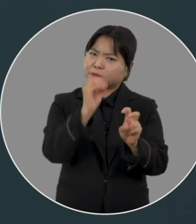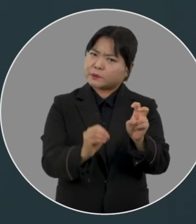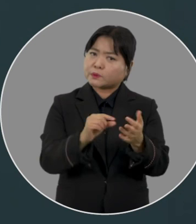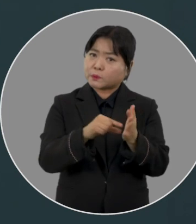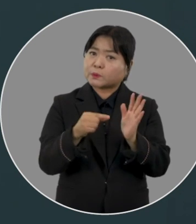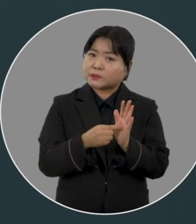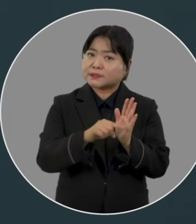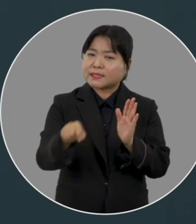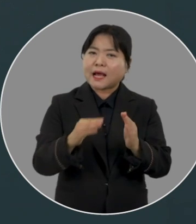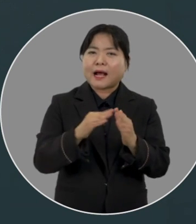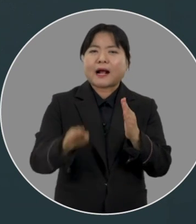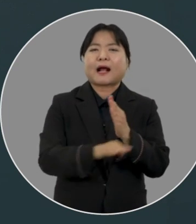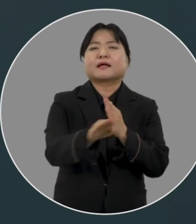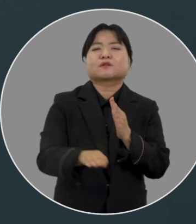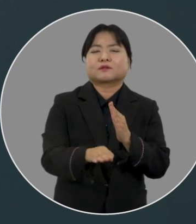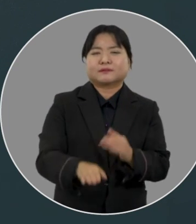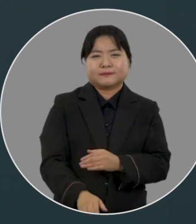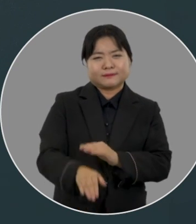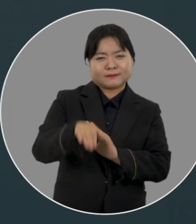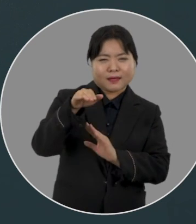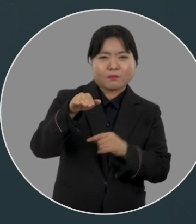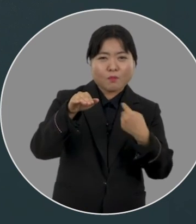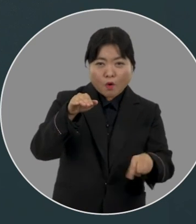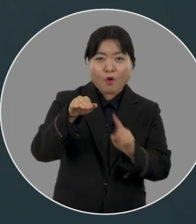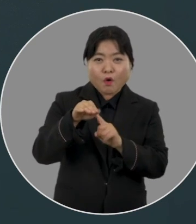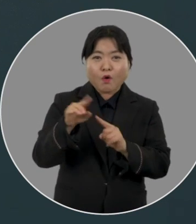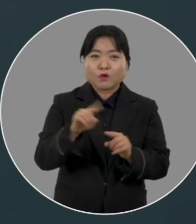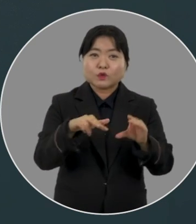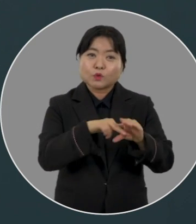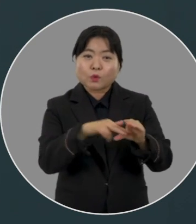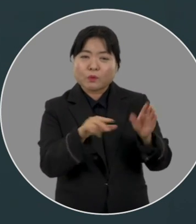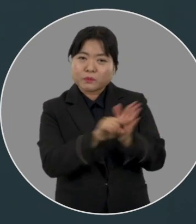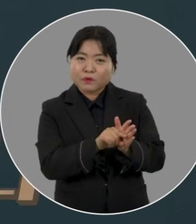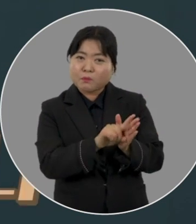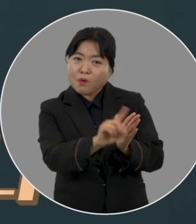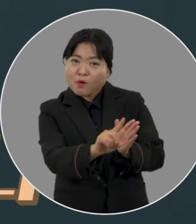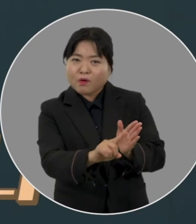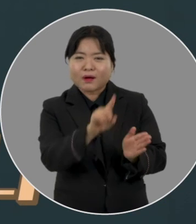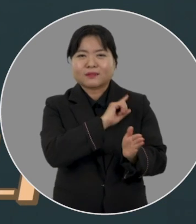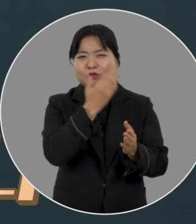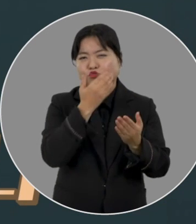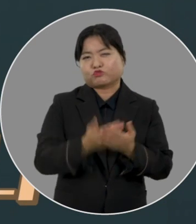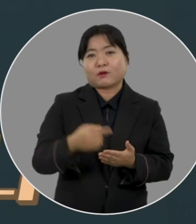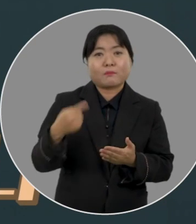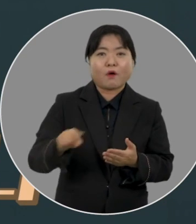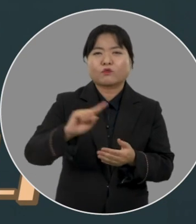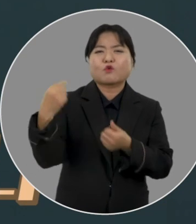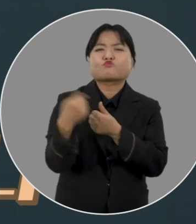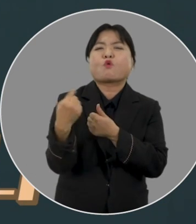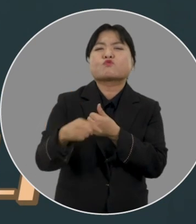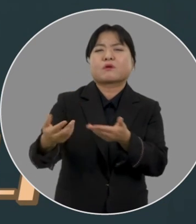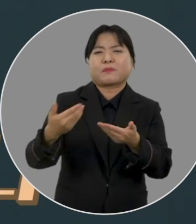10%에서 20%는 어떤 가정에서 컸는가, 어떤 종교를 믿었던가, 가장 중요한 것, 어떤